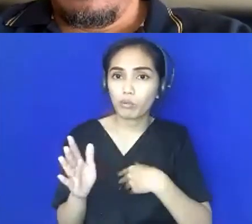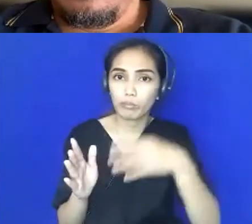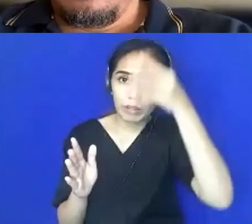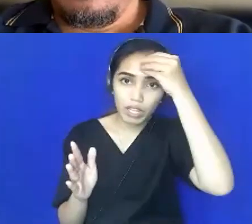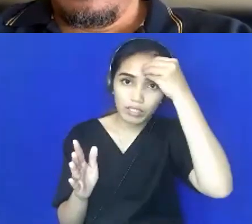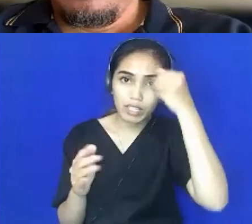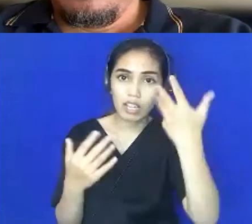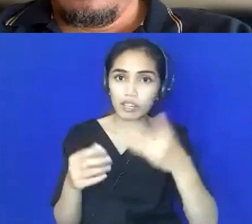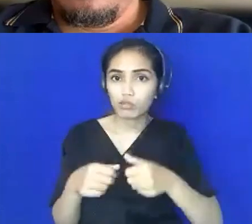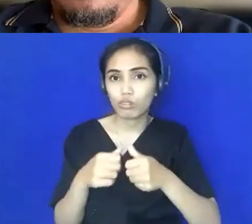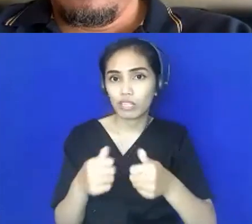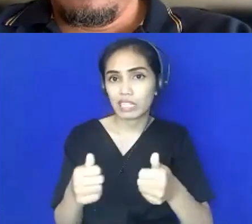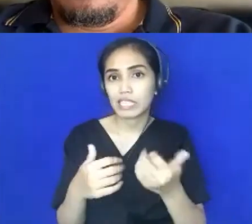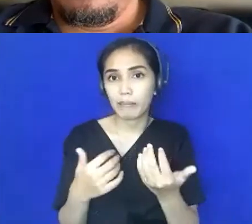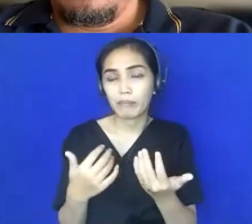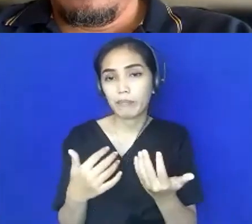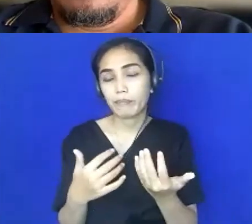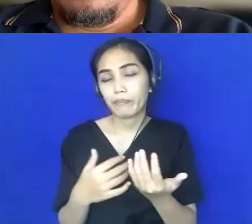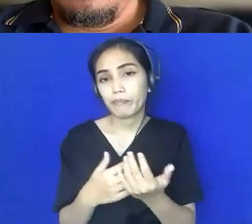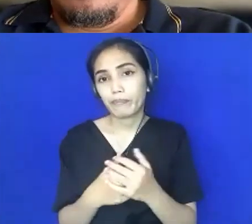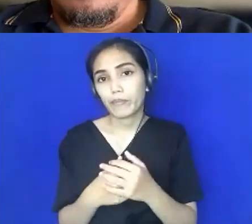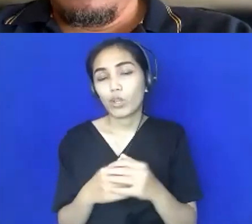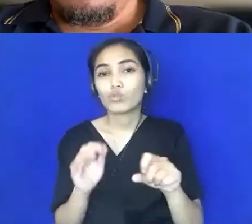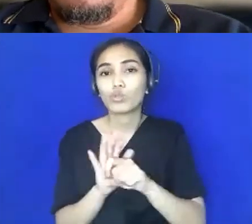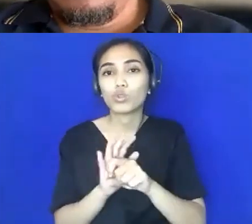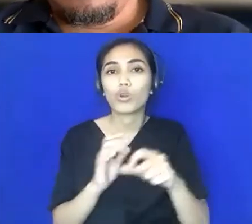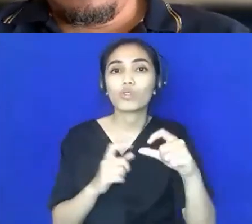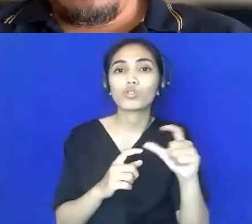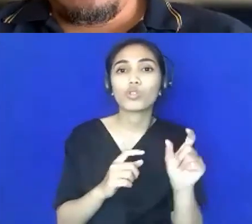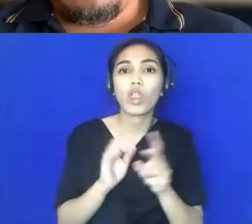tersedia semua. Nah khusus untuk SUN CSA saya kira